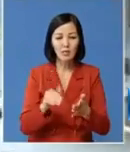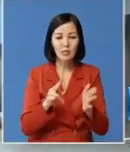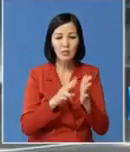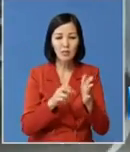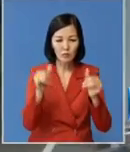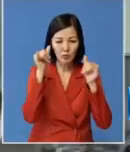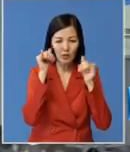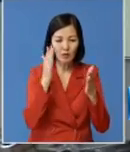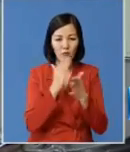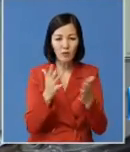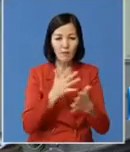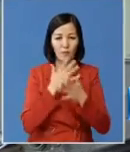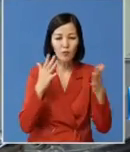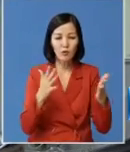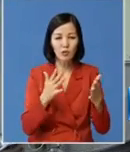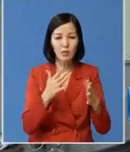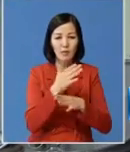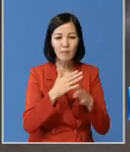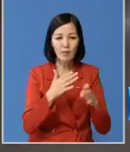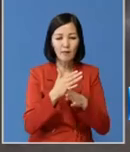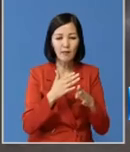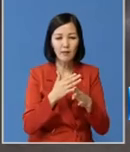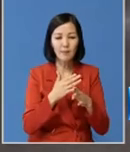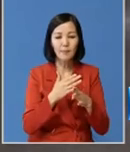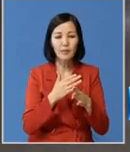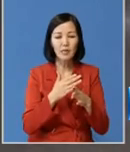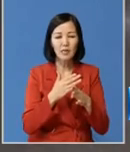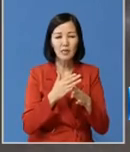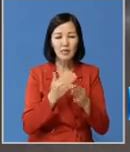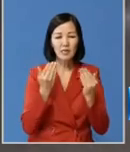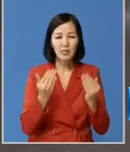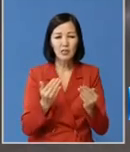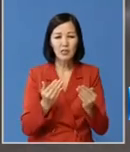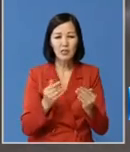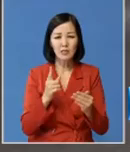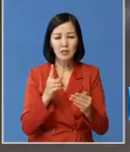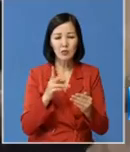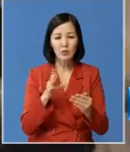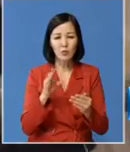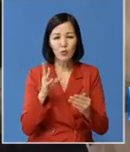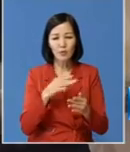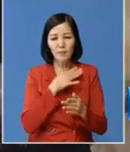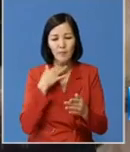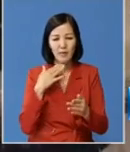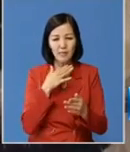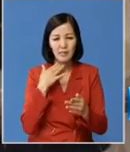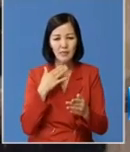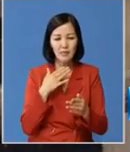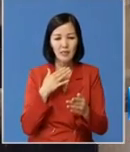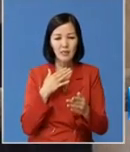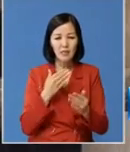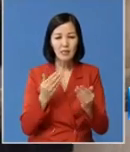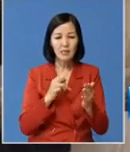голов КРС и чуть больше половины галштинской породы. В сутки они дают 25 тонн молока. Помимо мяса и молока, хозяйство